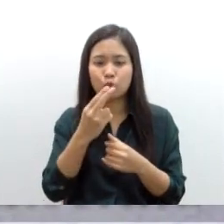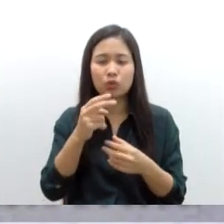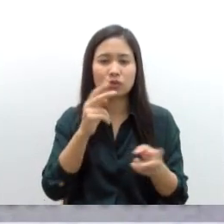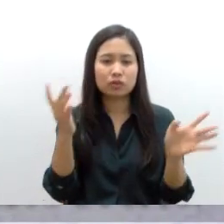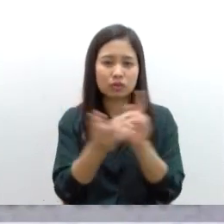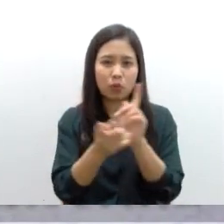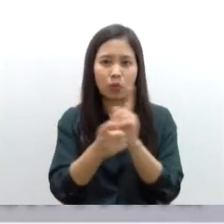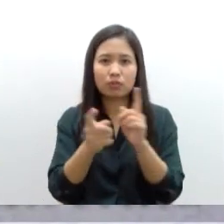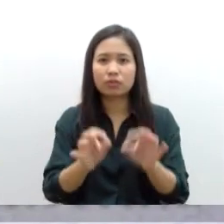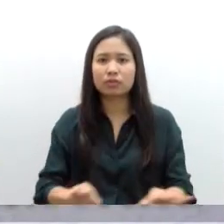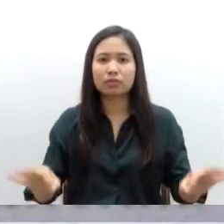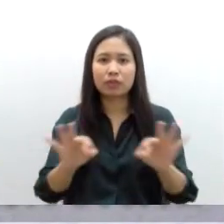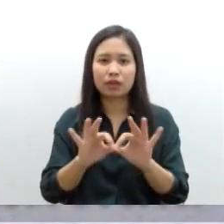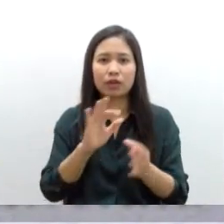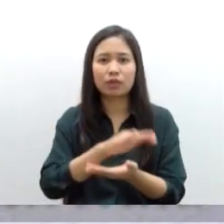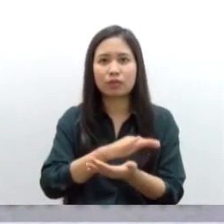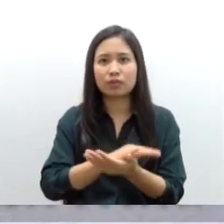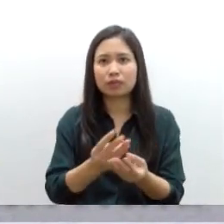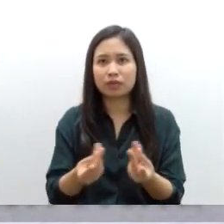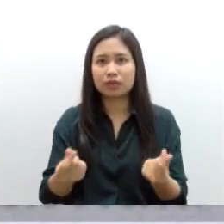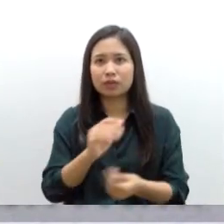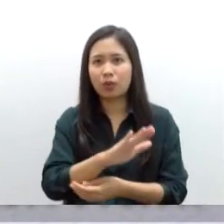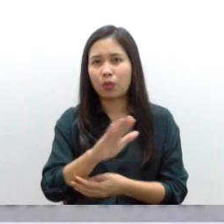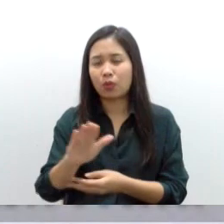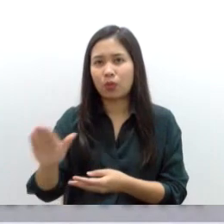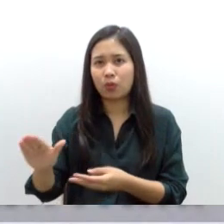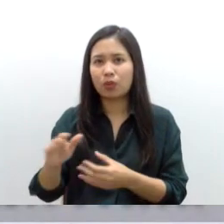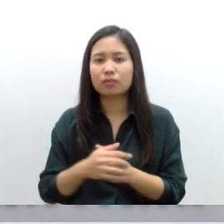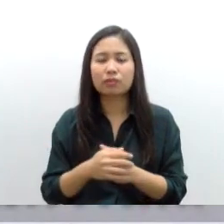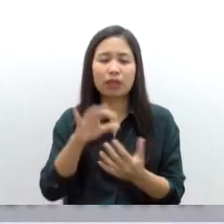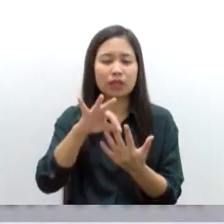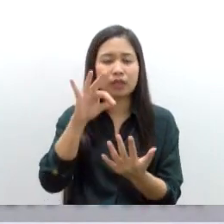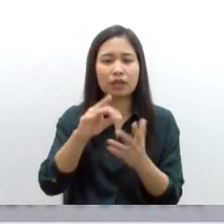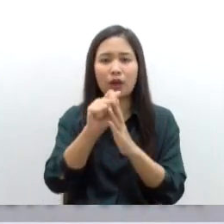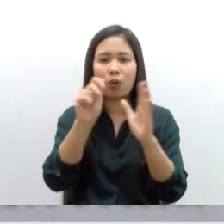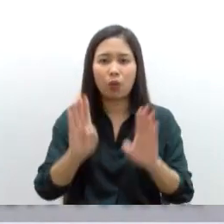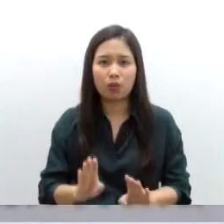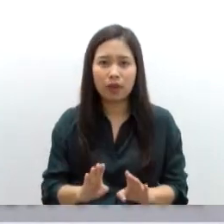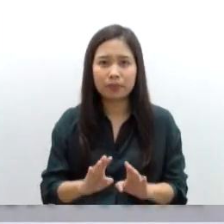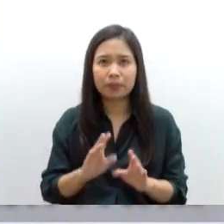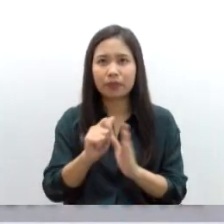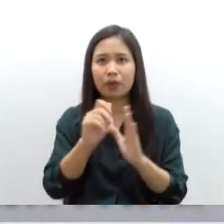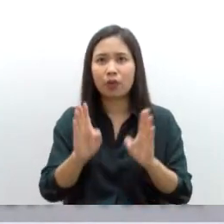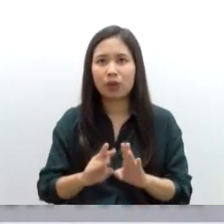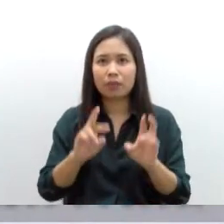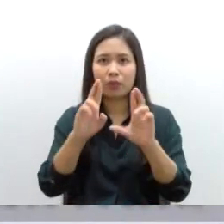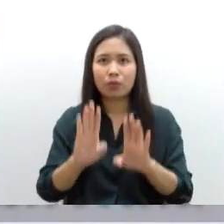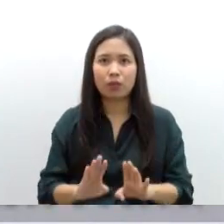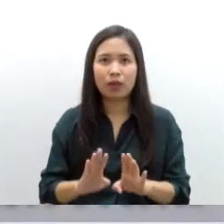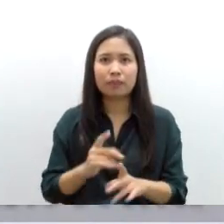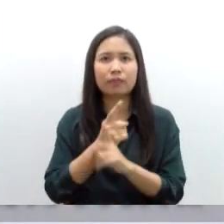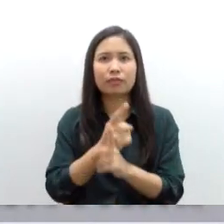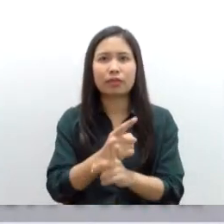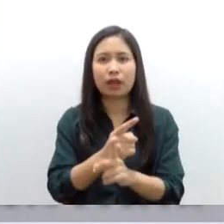ได้ส่วนนี้ก็เป็นเรื่องการออกแบบรีไซน์ของธนาคารจะออกแบบในเรื่องของมีคลิปวิดีโอนะครับกับการ